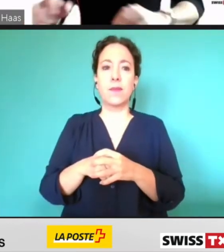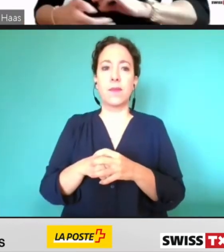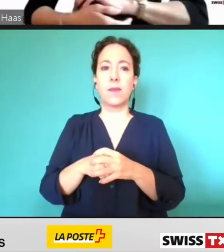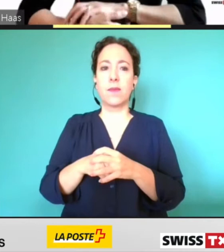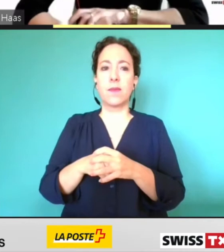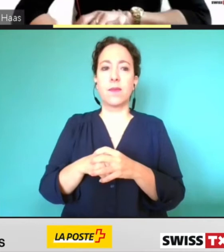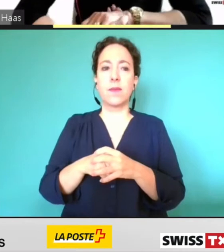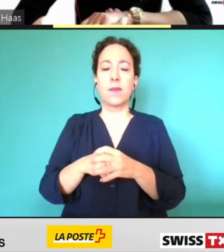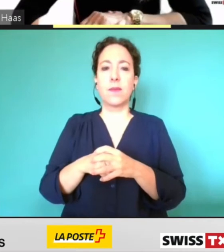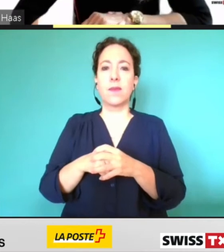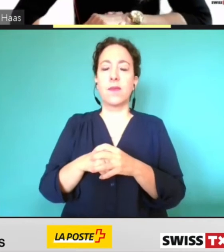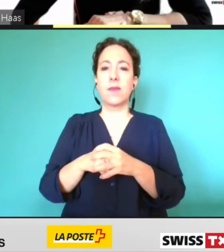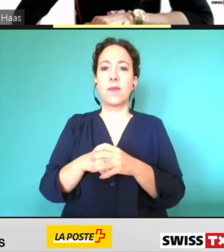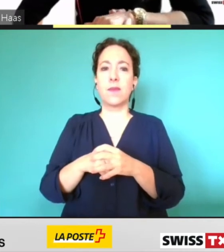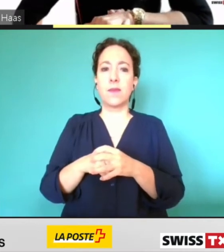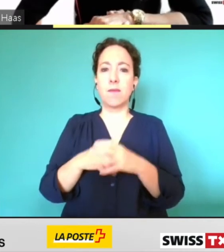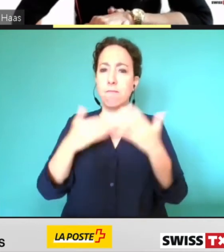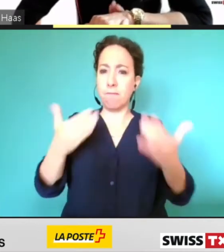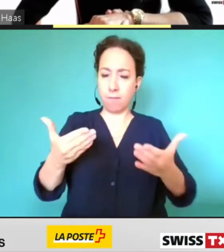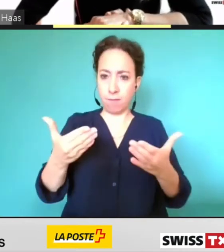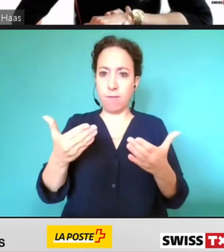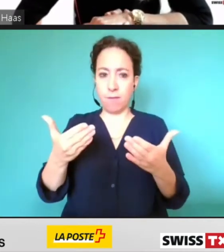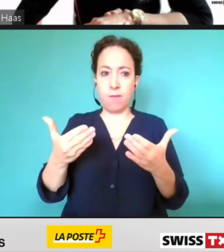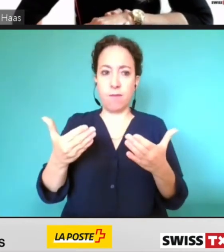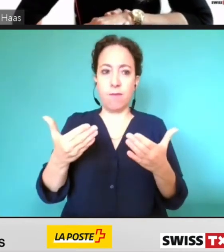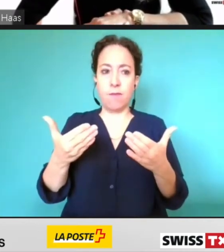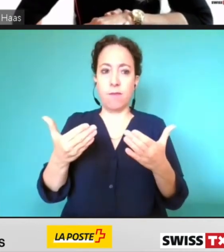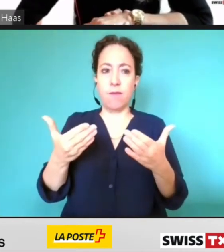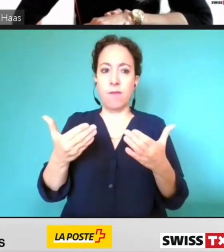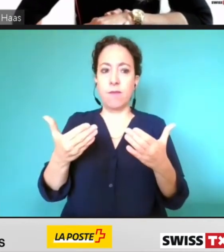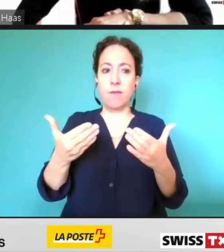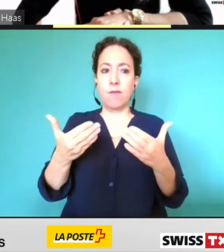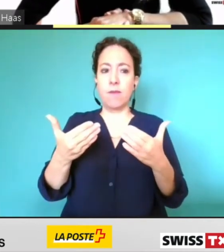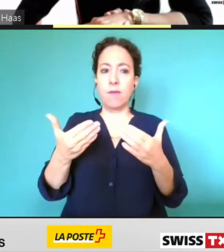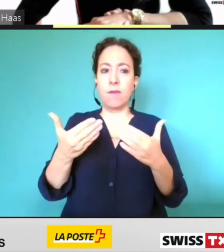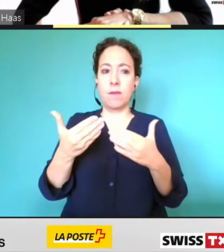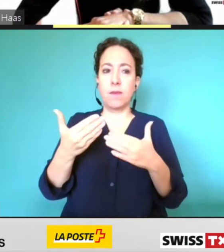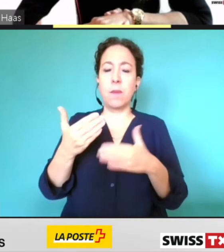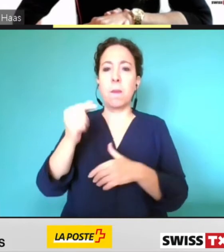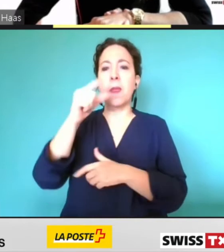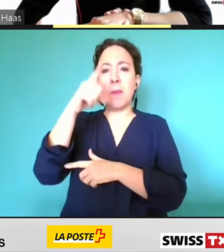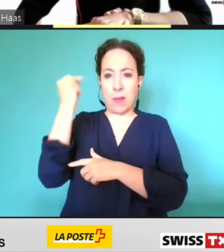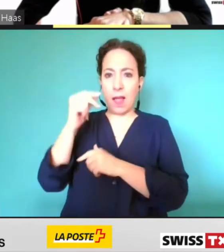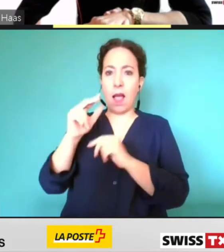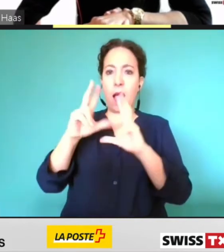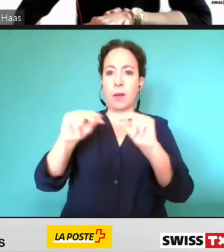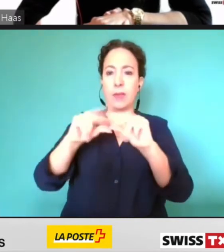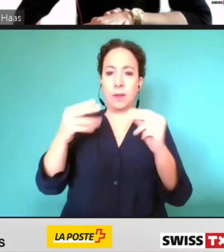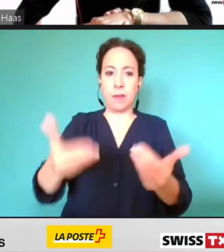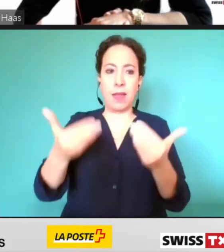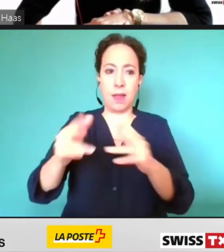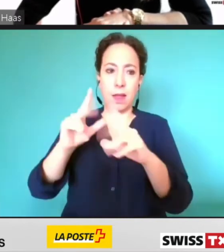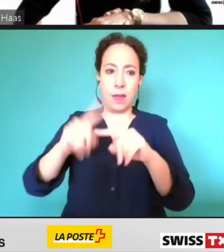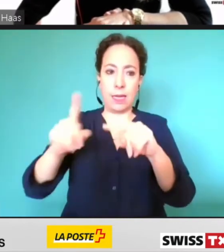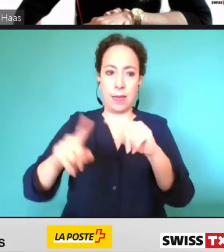Et voici le processus que Barbara va nous expliquer maintenant en détail.